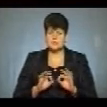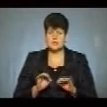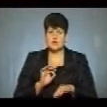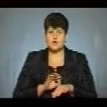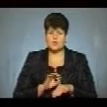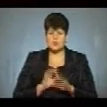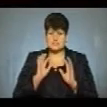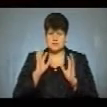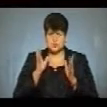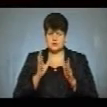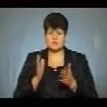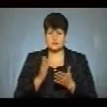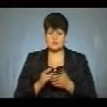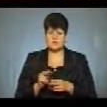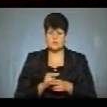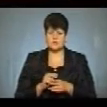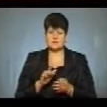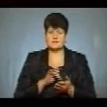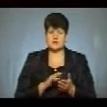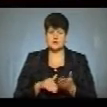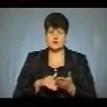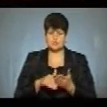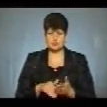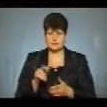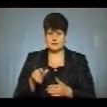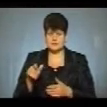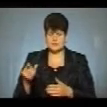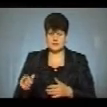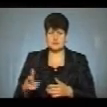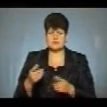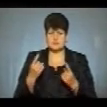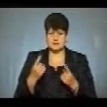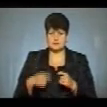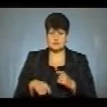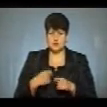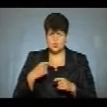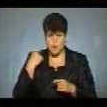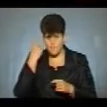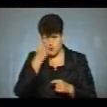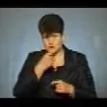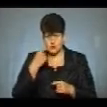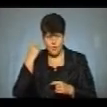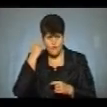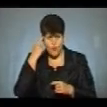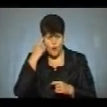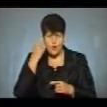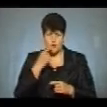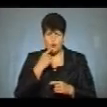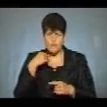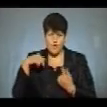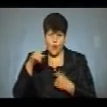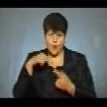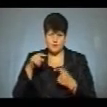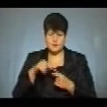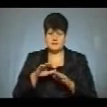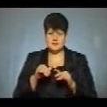з інсультами проходять лікування у центрі допомоги пацієнтам з гострими порушеннями мозкового кровообігу. Після комп'ютерної